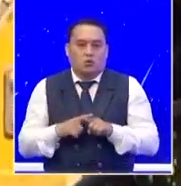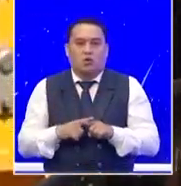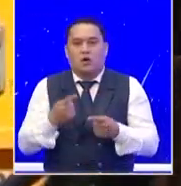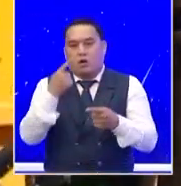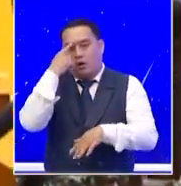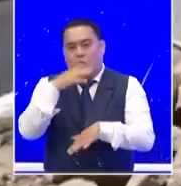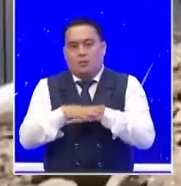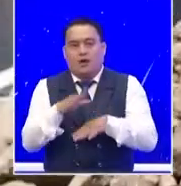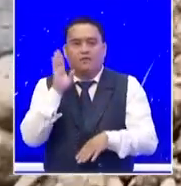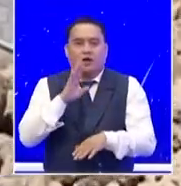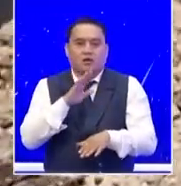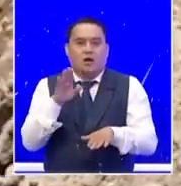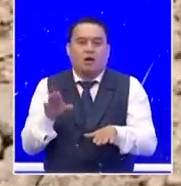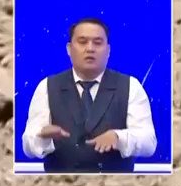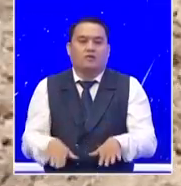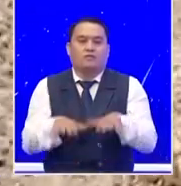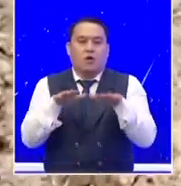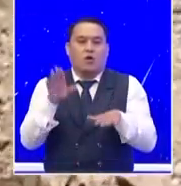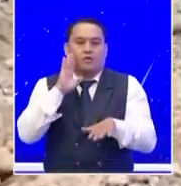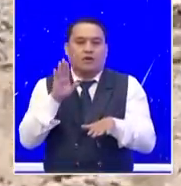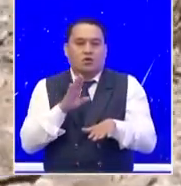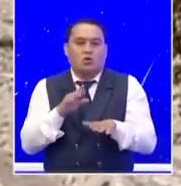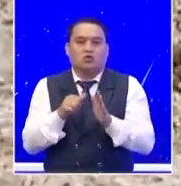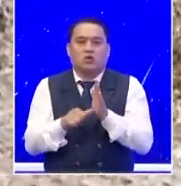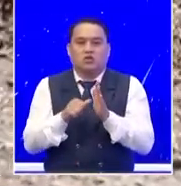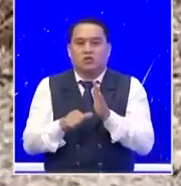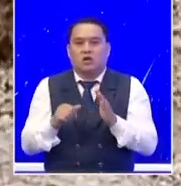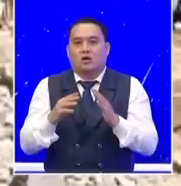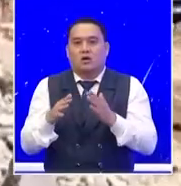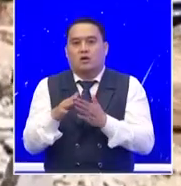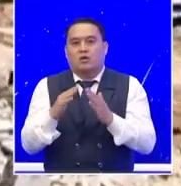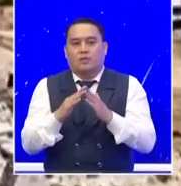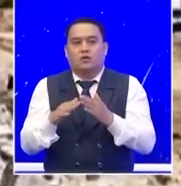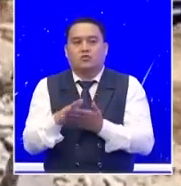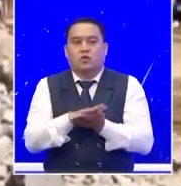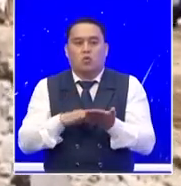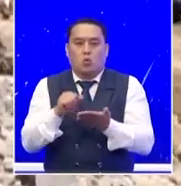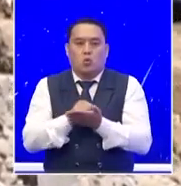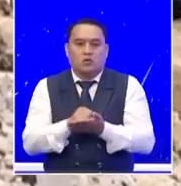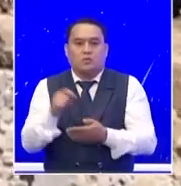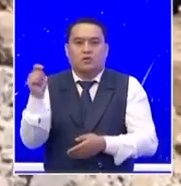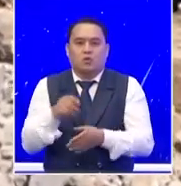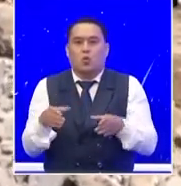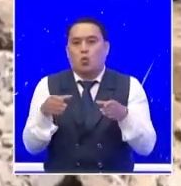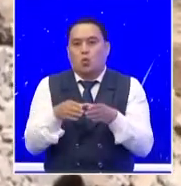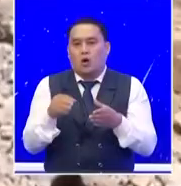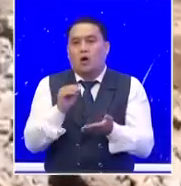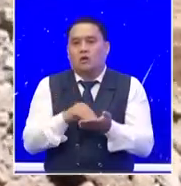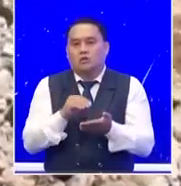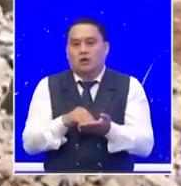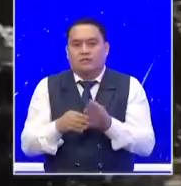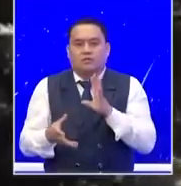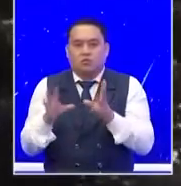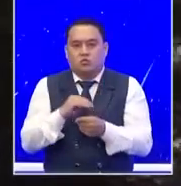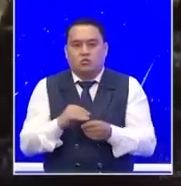в акимате, вода затопила 60 дворов и разрушила несколько хозяйственных построек. Сейчас в Ельтай прибыла группа, которая оценивает